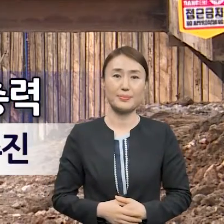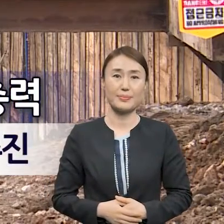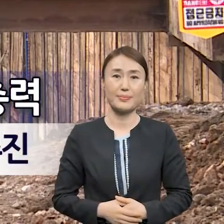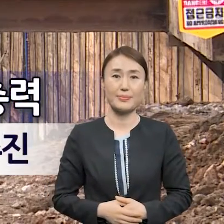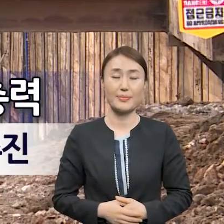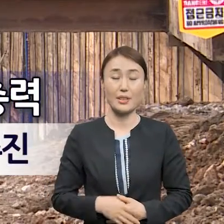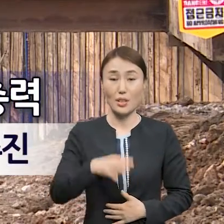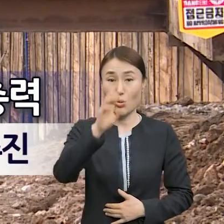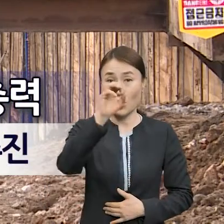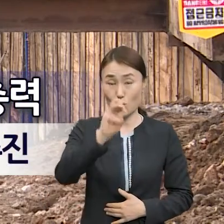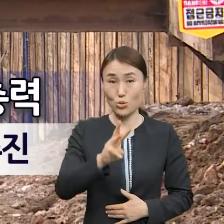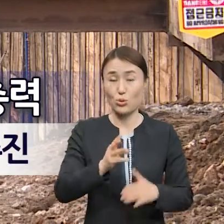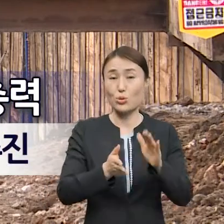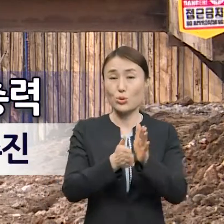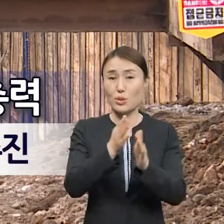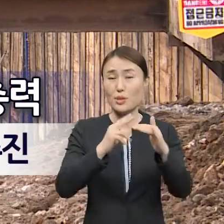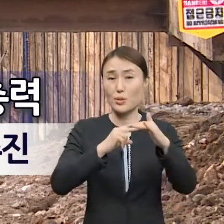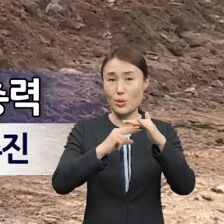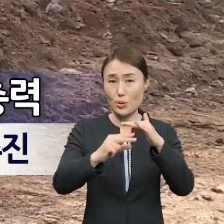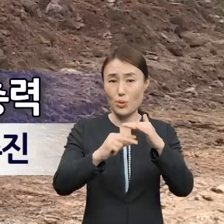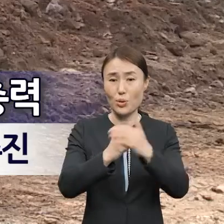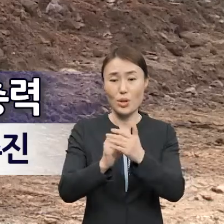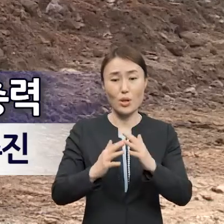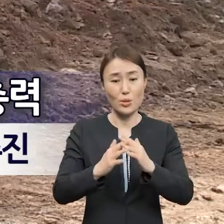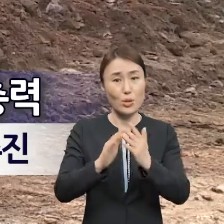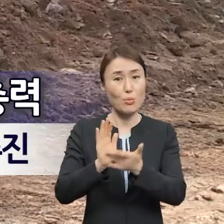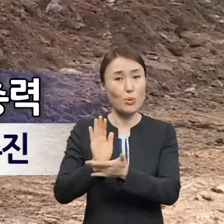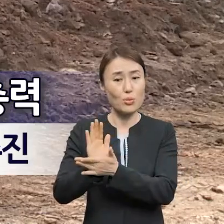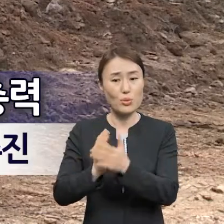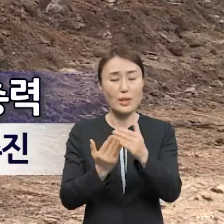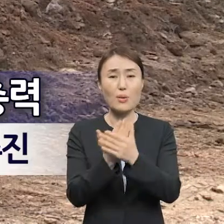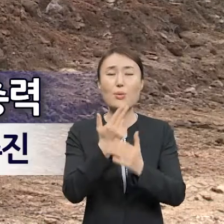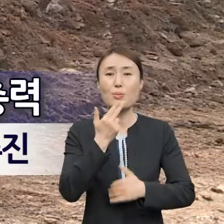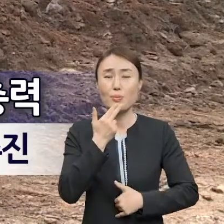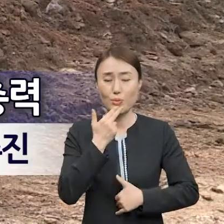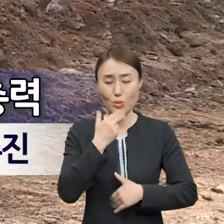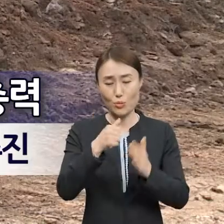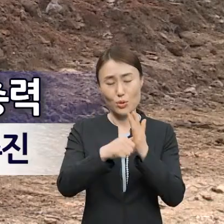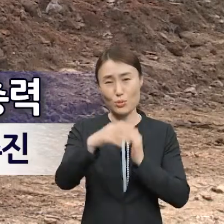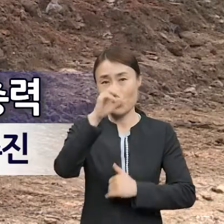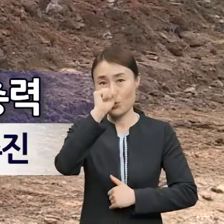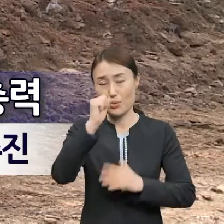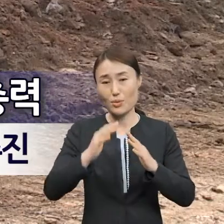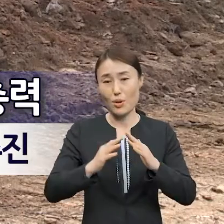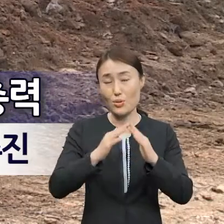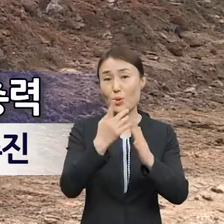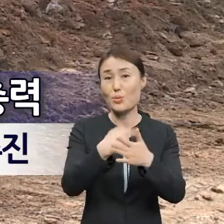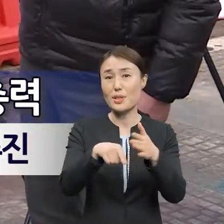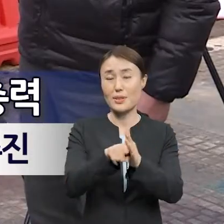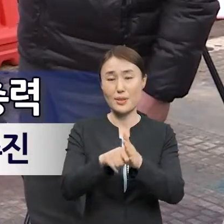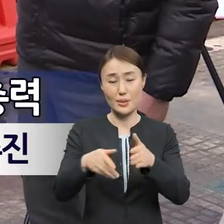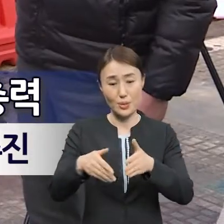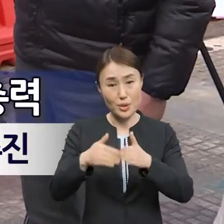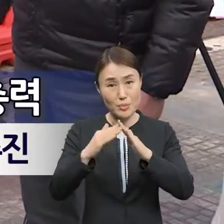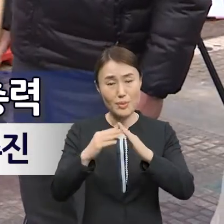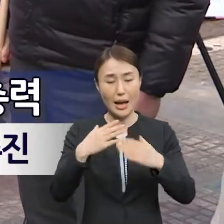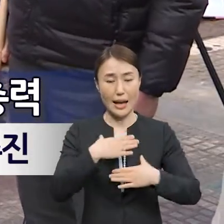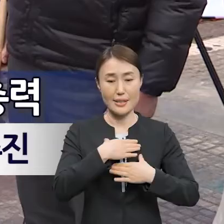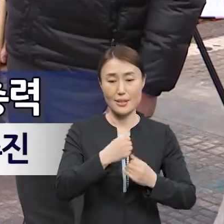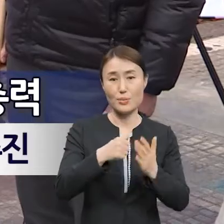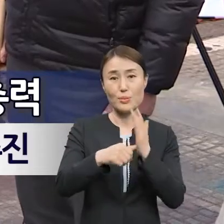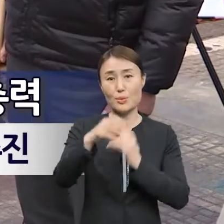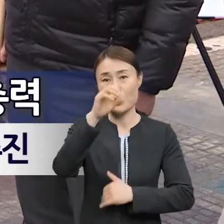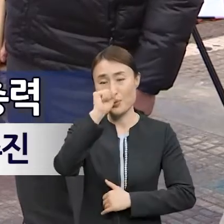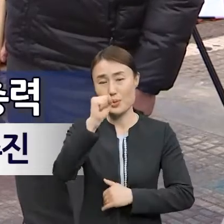광주시 도시철도 건설본부는 사고 없고 품질 높은 도시철도 건설을 위해 수립한 안전, 품질,